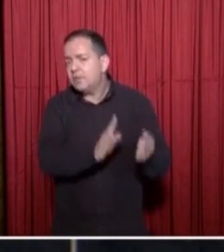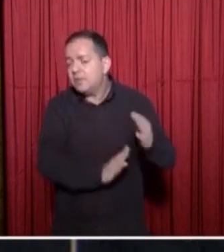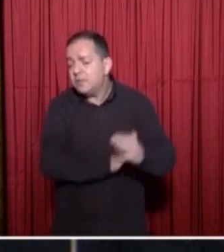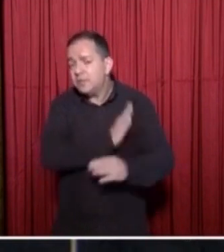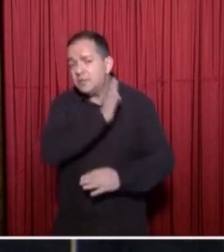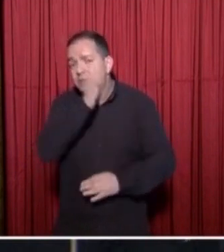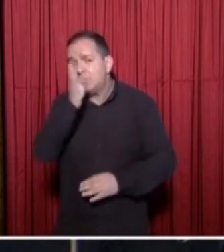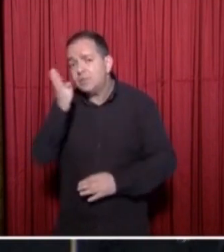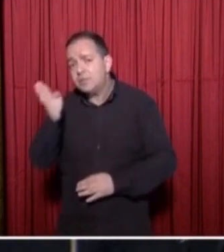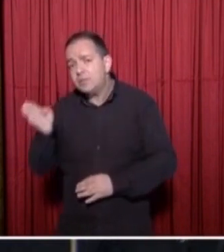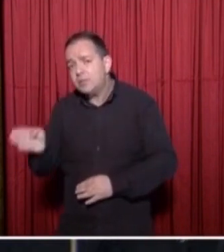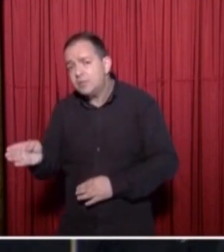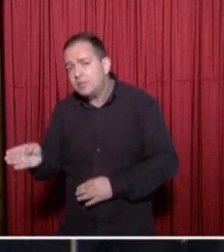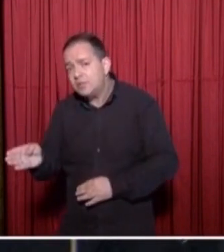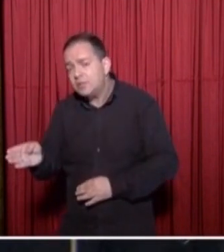βεβολβαρωμένη